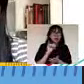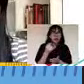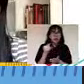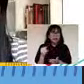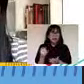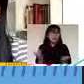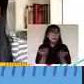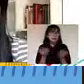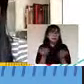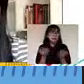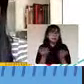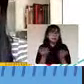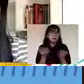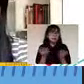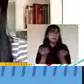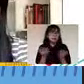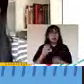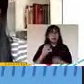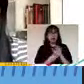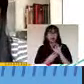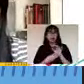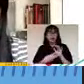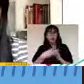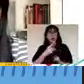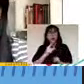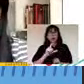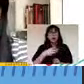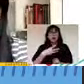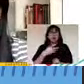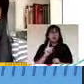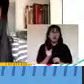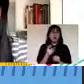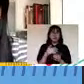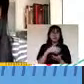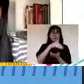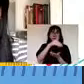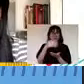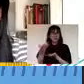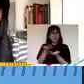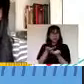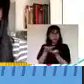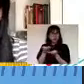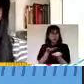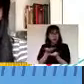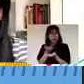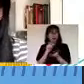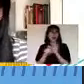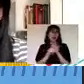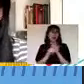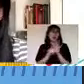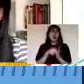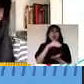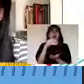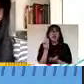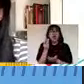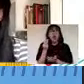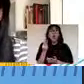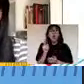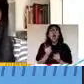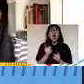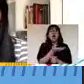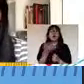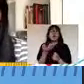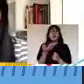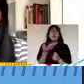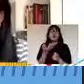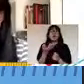Karena memang pertukaran data, termasuk pertukaran data keuangan yang dilakukan selama melakukan pembelian gitu ya,